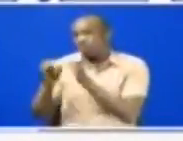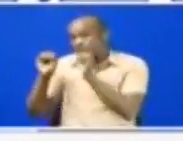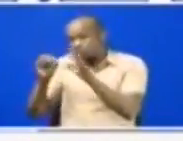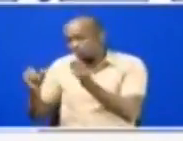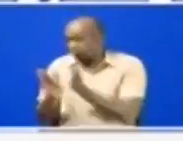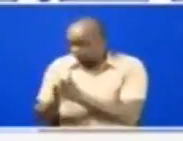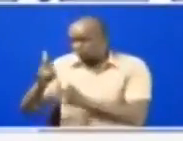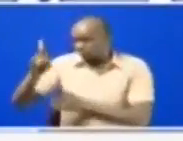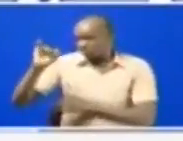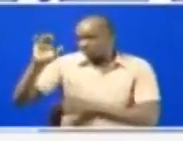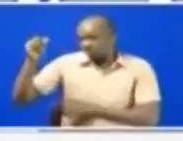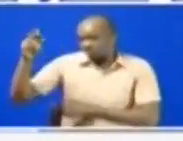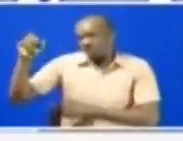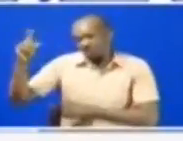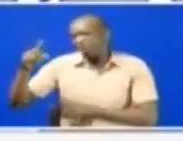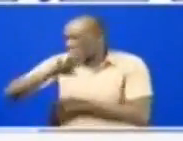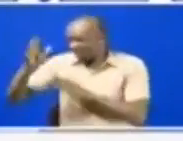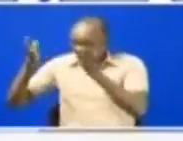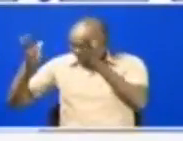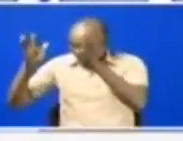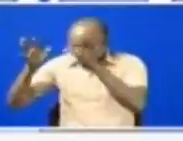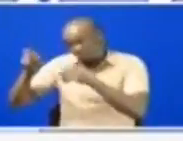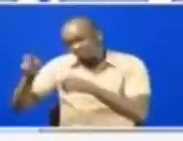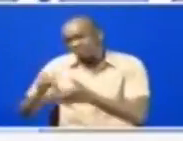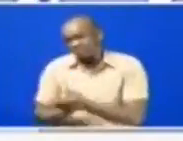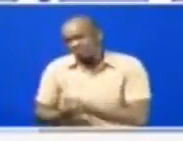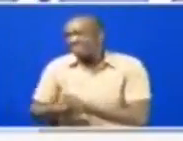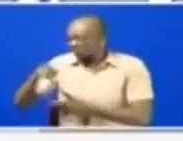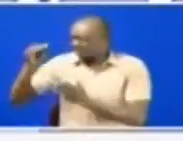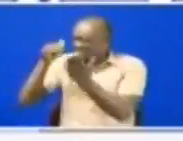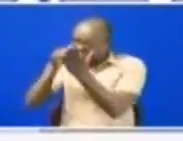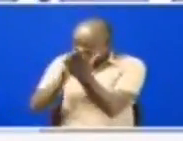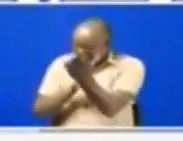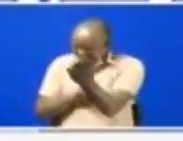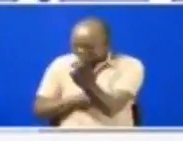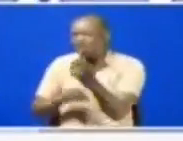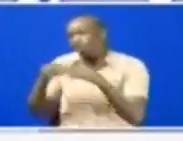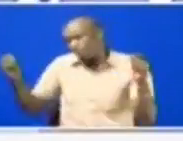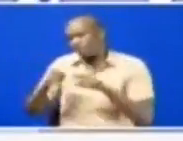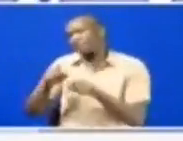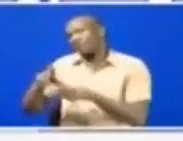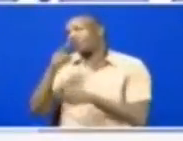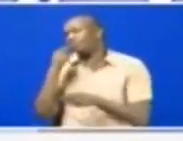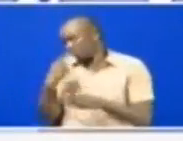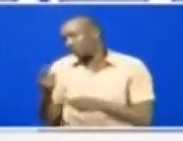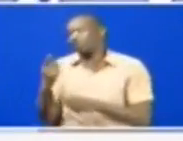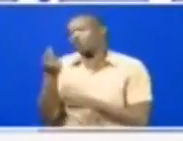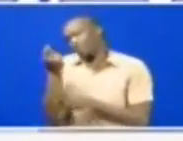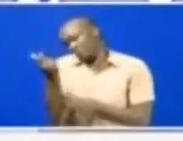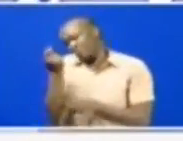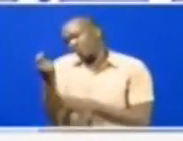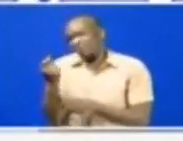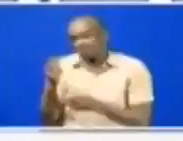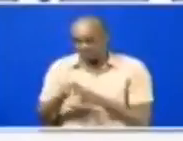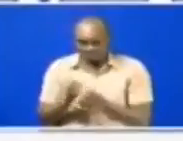Richard Shedu. Nawapatia heko sana. Nawapatia wako kwa list ni kubwa, lakini wacha nitaje tu wao kwanza kidogo. Ndio.